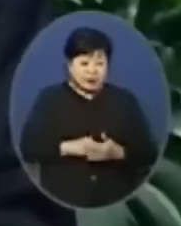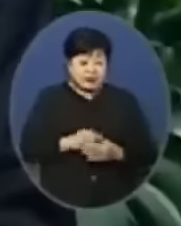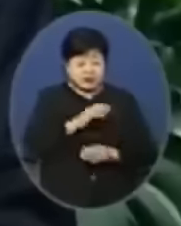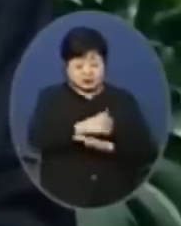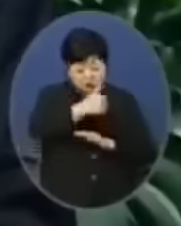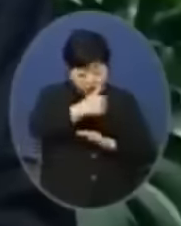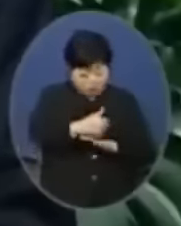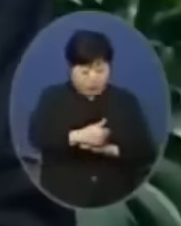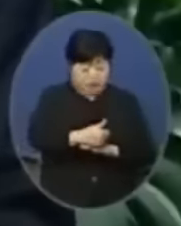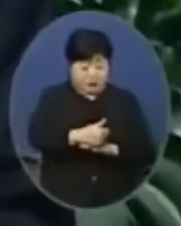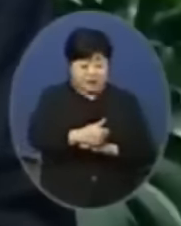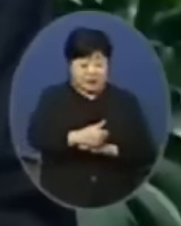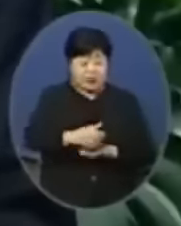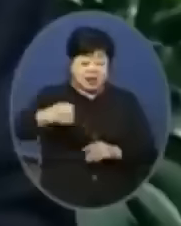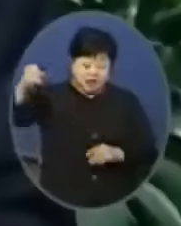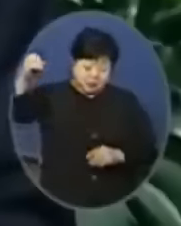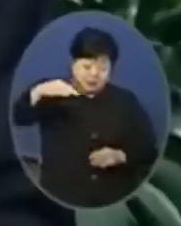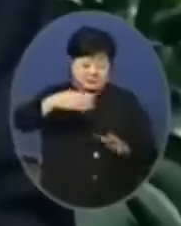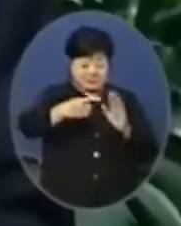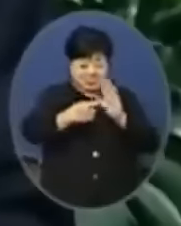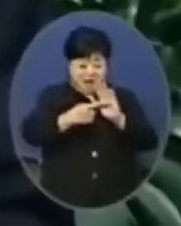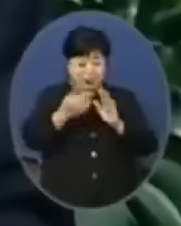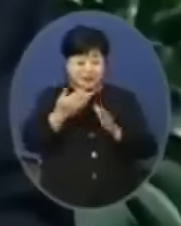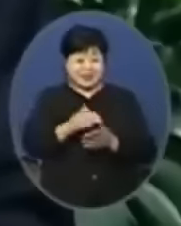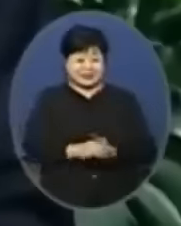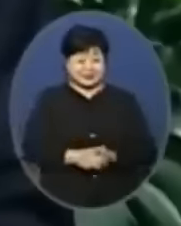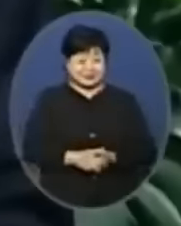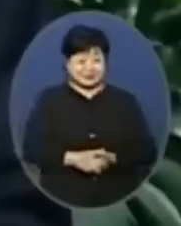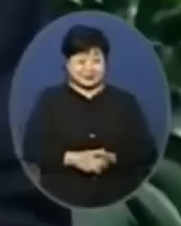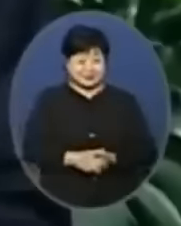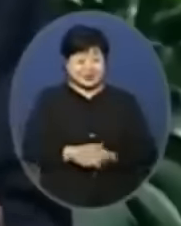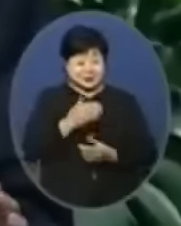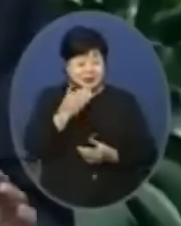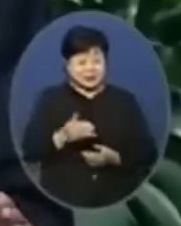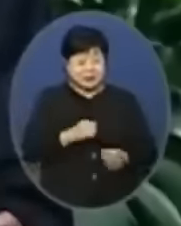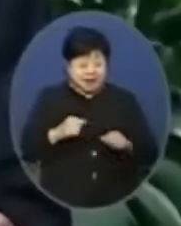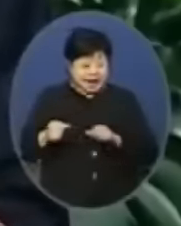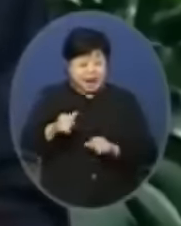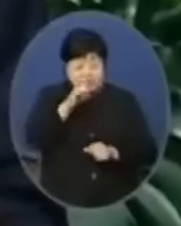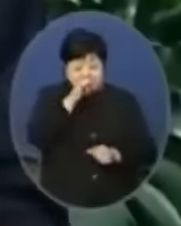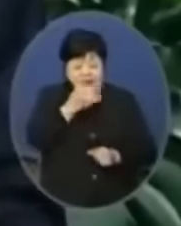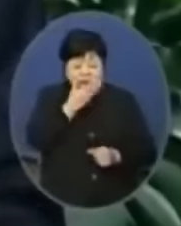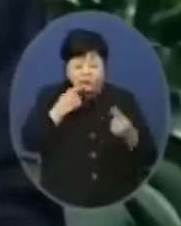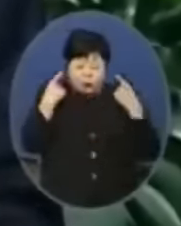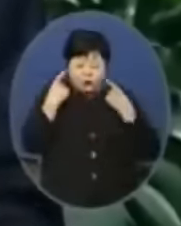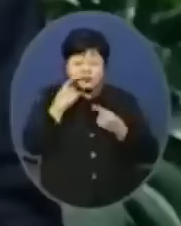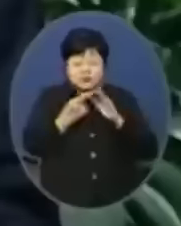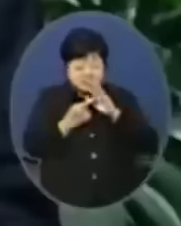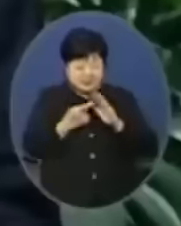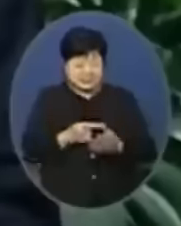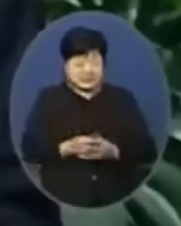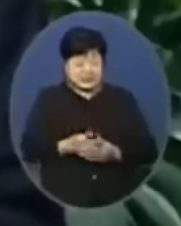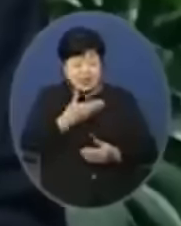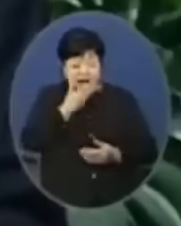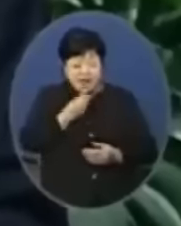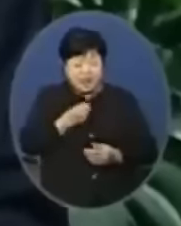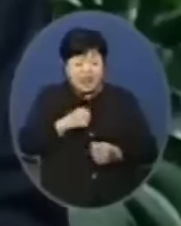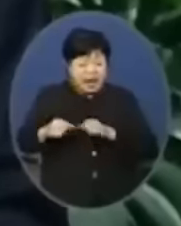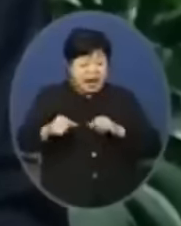그리스도의 빛이 비치게 되는 것입니다. 여러분, 행함이 있는 복음 증거를 하지 행함이